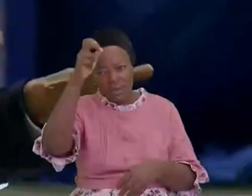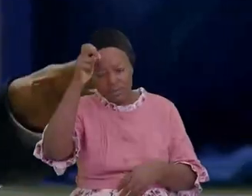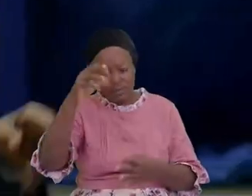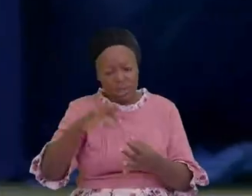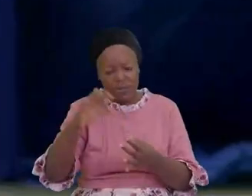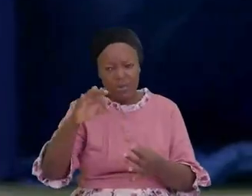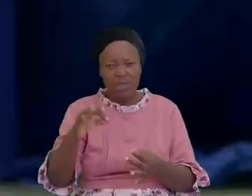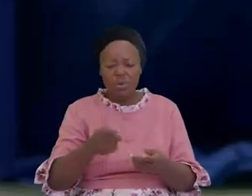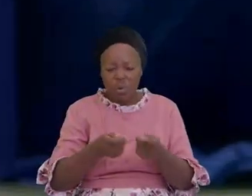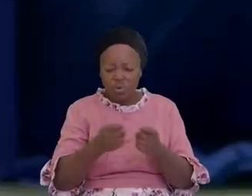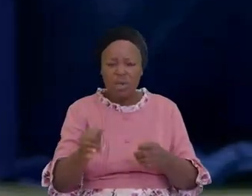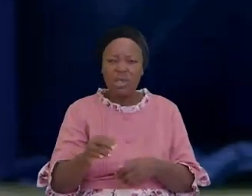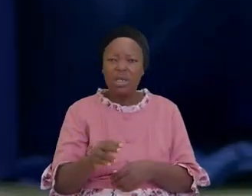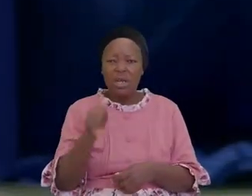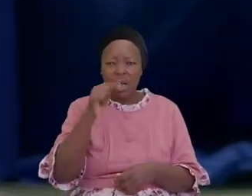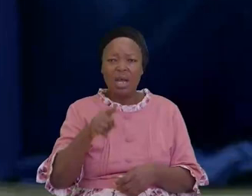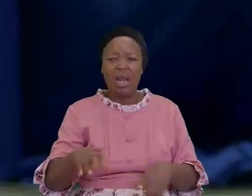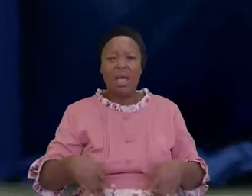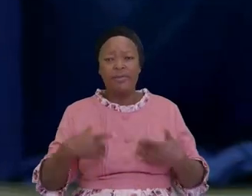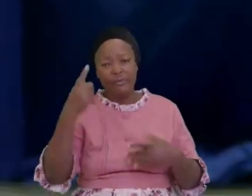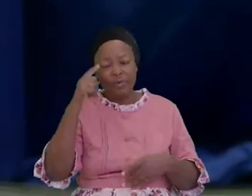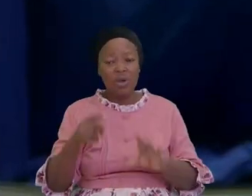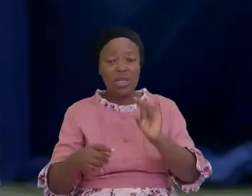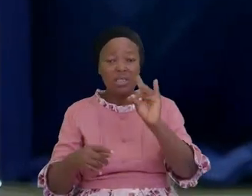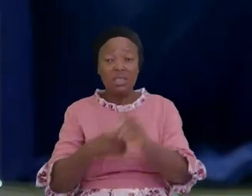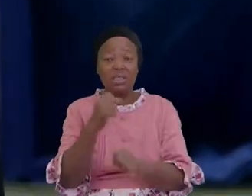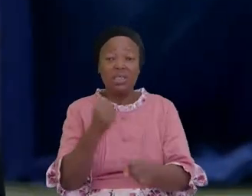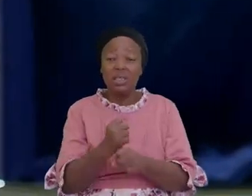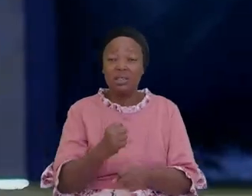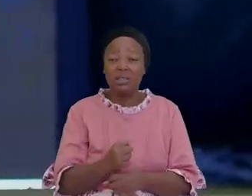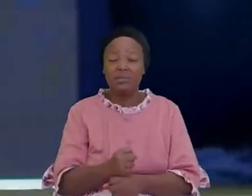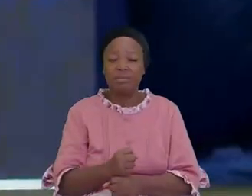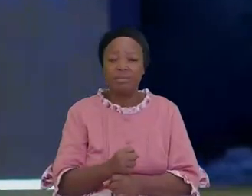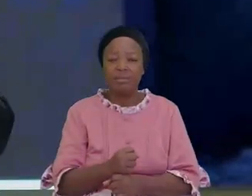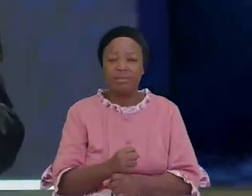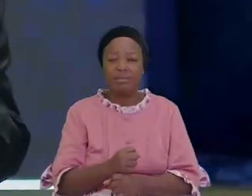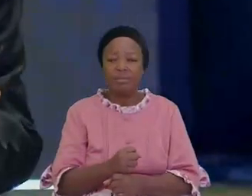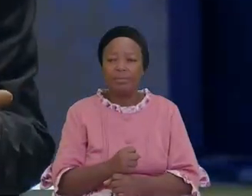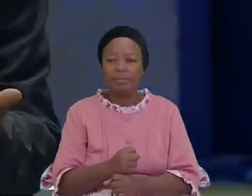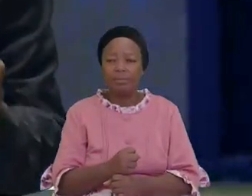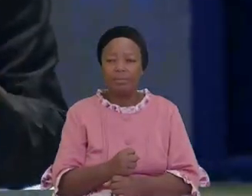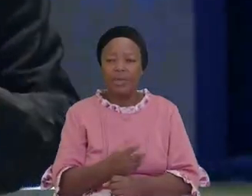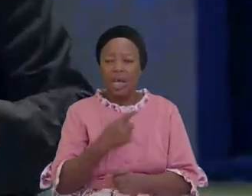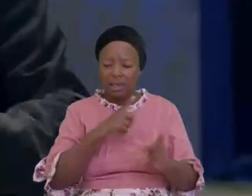Elle avait donc des esprits démoniaques qui contrôlaient sa vie depuis 8 ans.